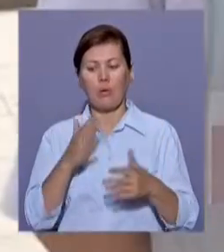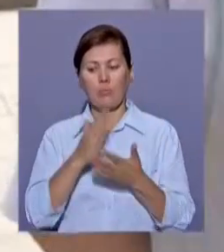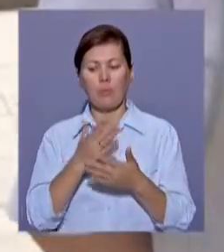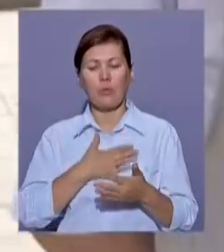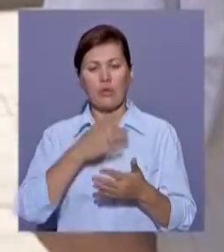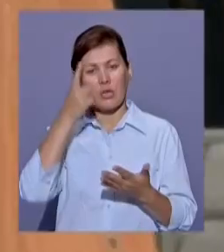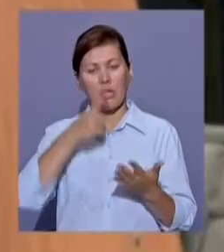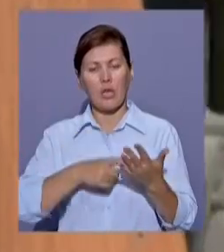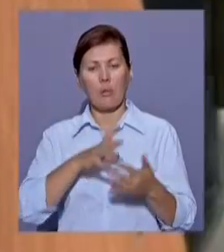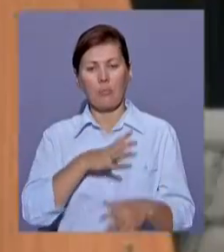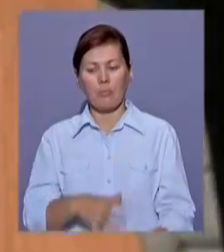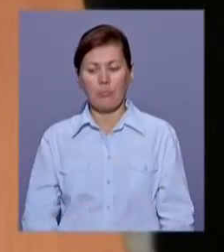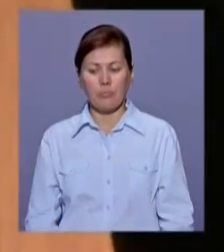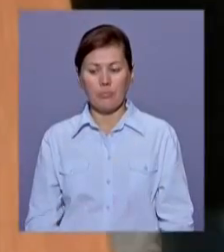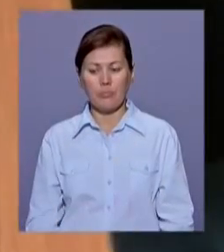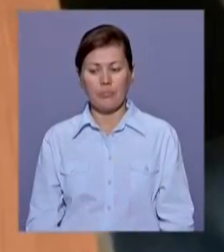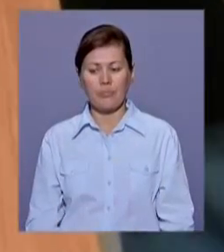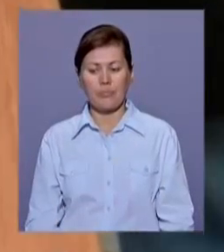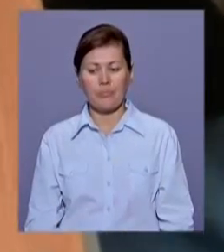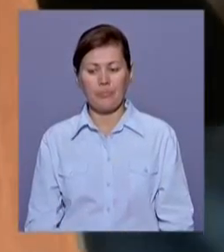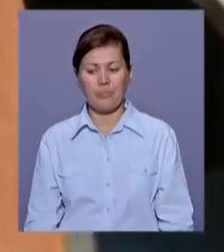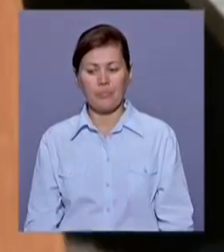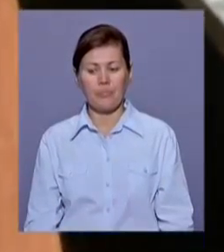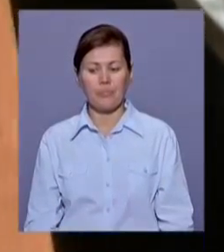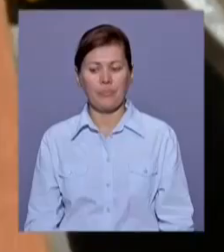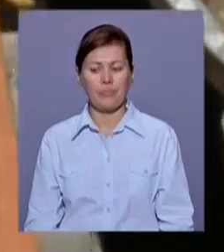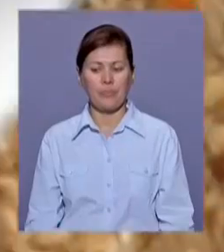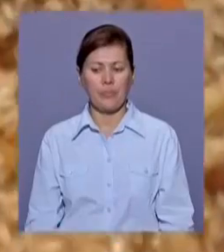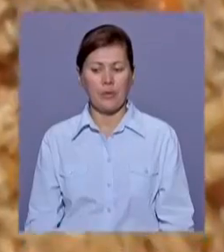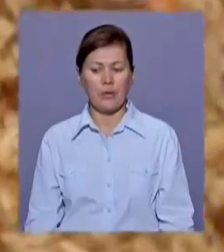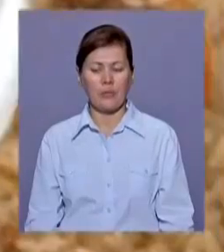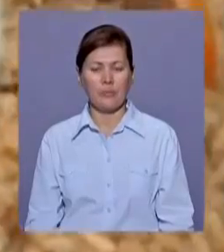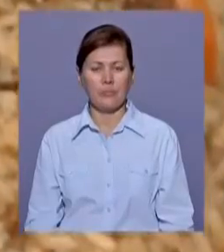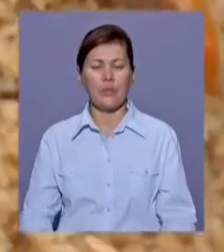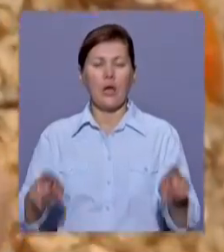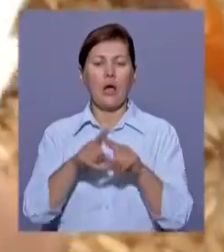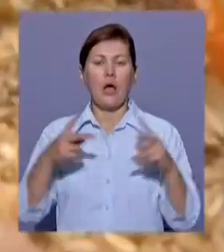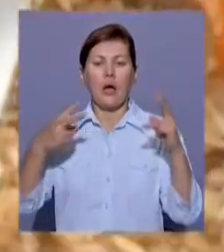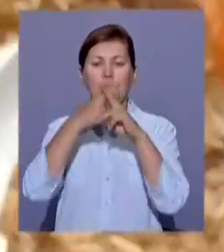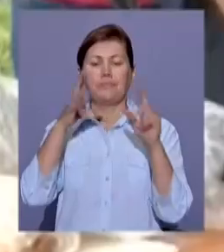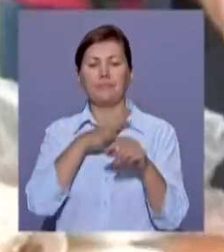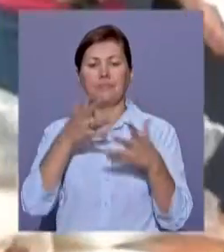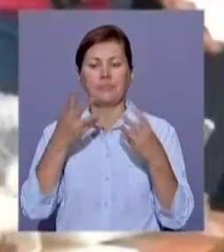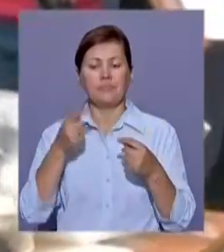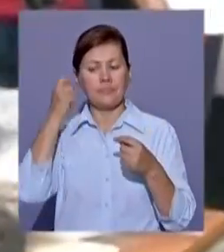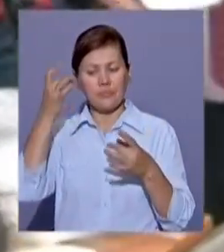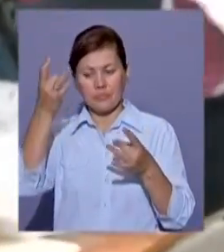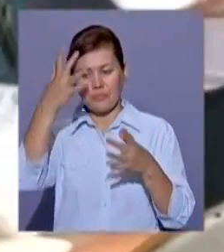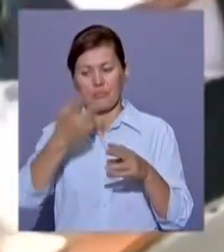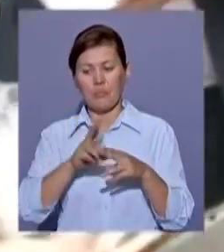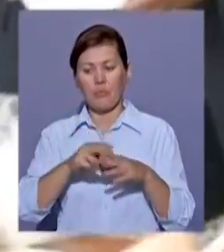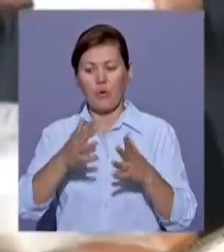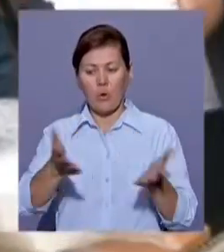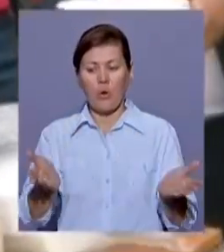оған сенемін. 500 килограмм риса. Мы с этого все приготовили. Сонда яқы Астананың туған күніне орай үлкен